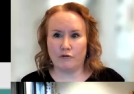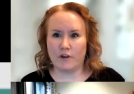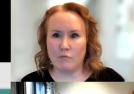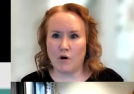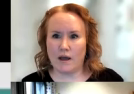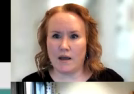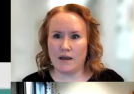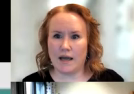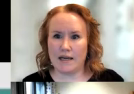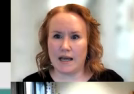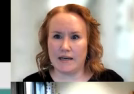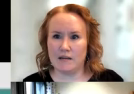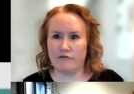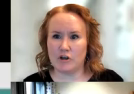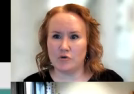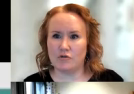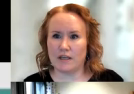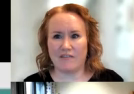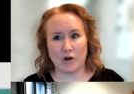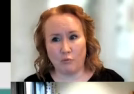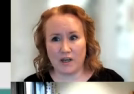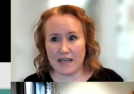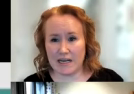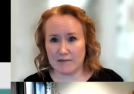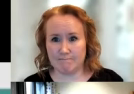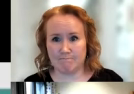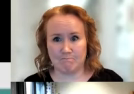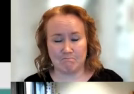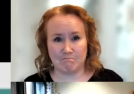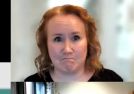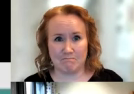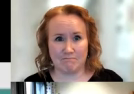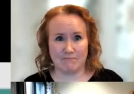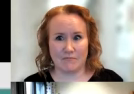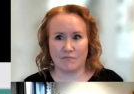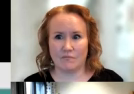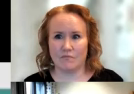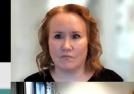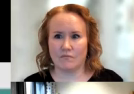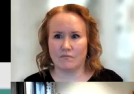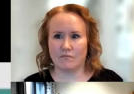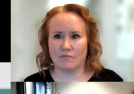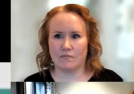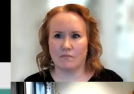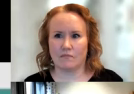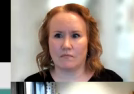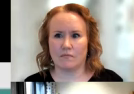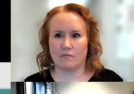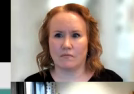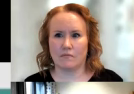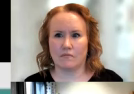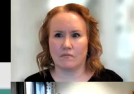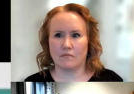Hvor ofte må erklæringen fylles ut etter hver oppgradering? Det sagt at dette skal være